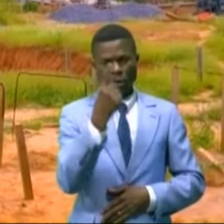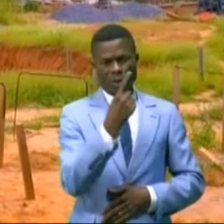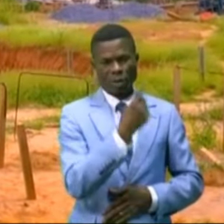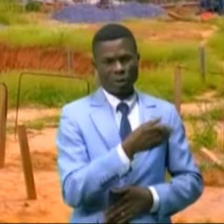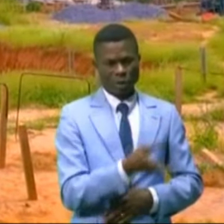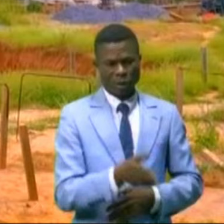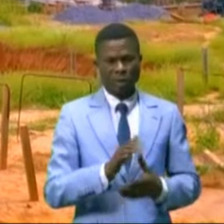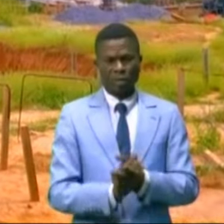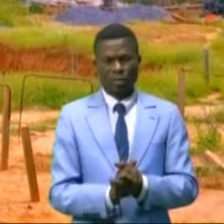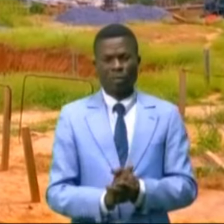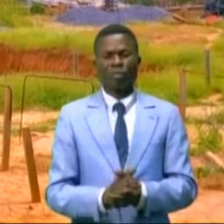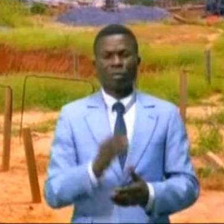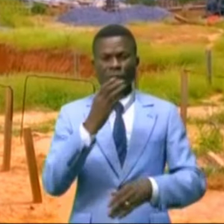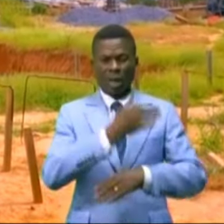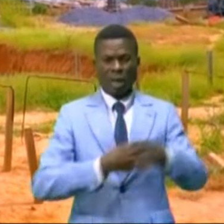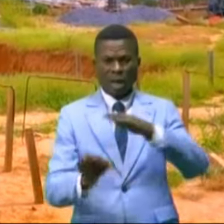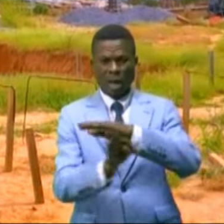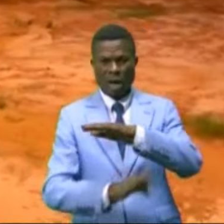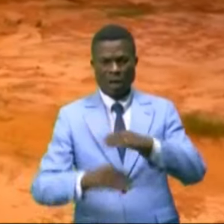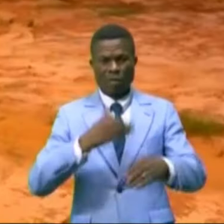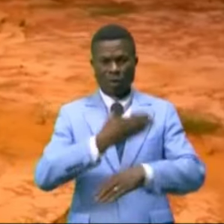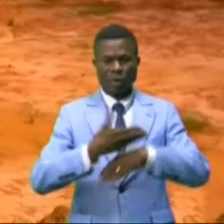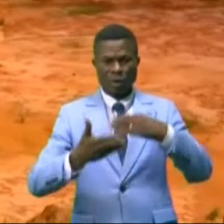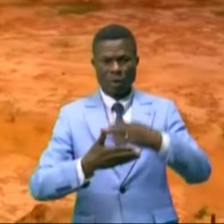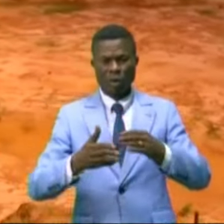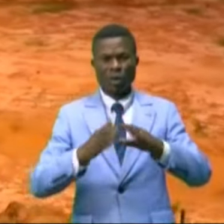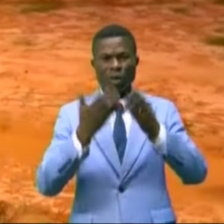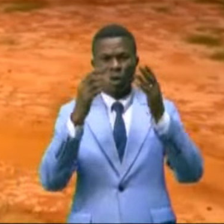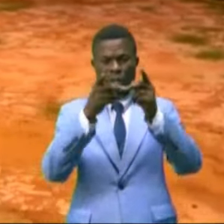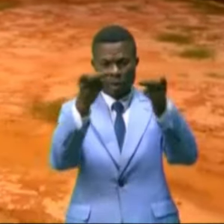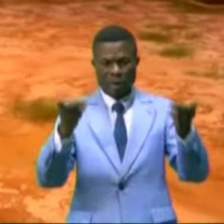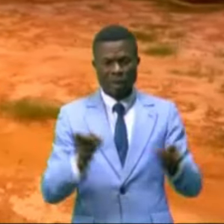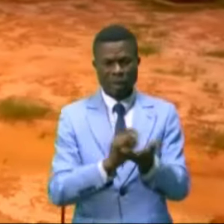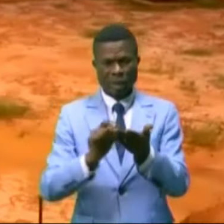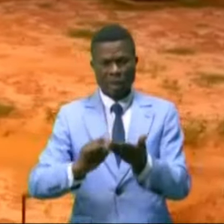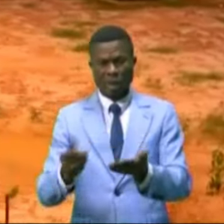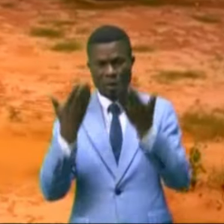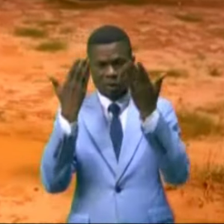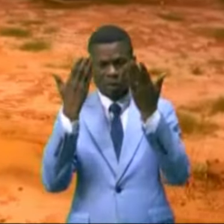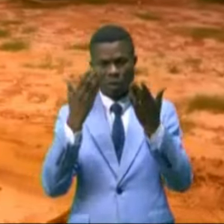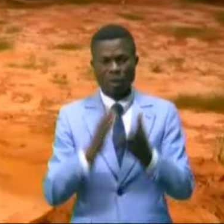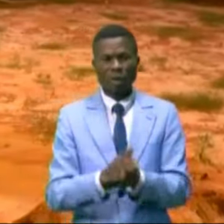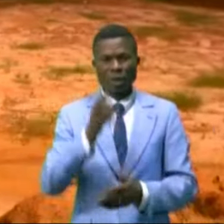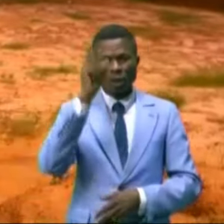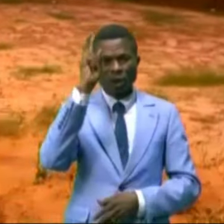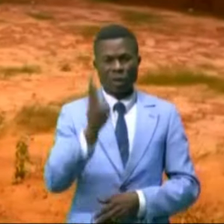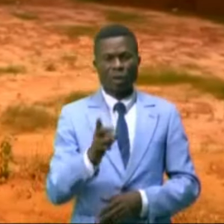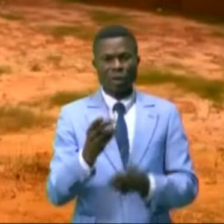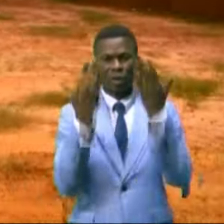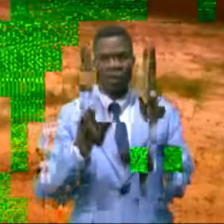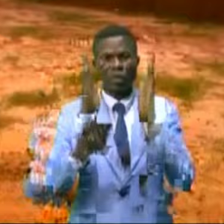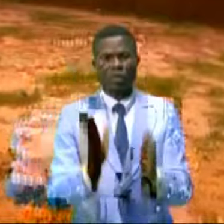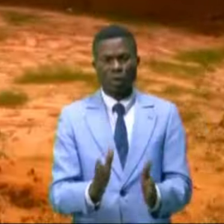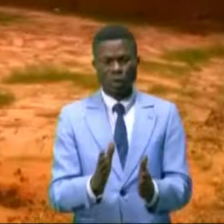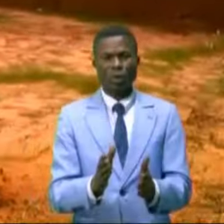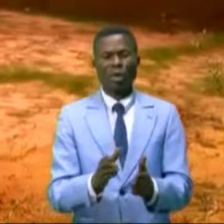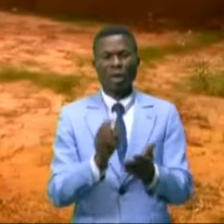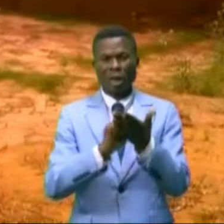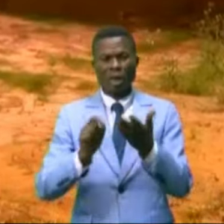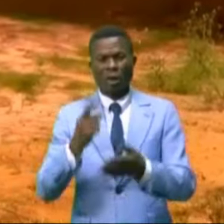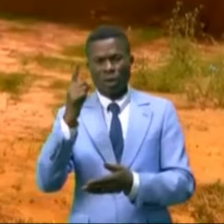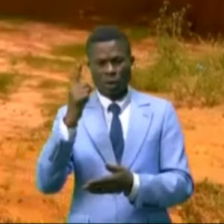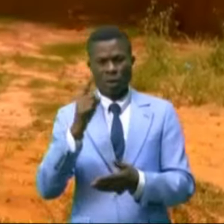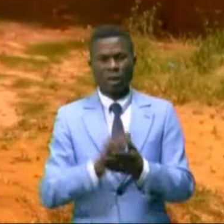également la pose de la Fondation pour les C blocs des auditoires modernes avec une capacité des 200 étudiants par auditoire une